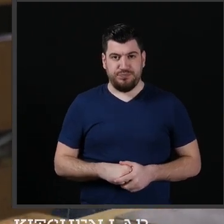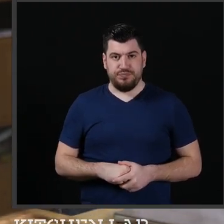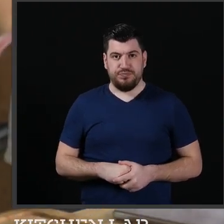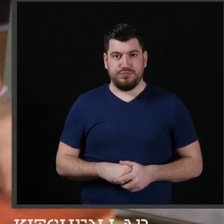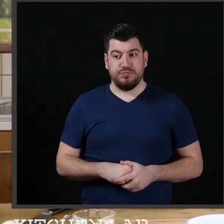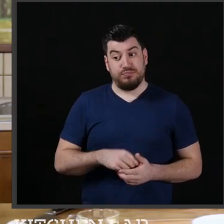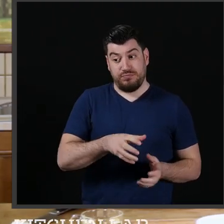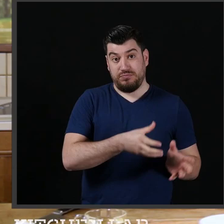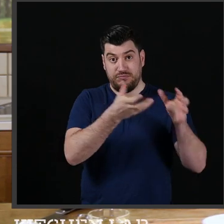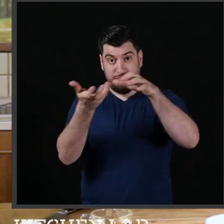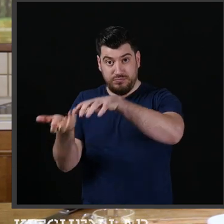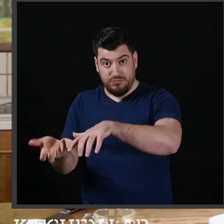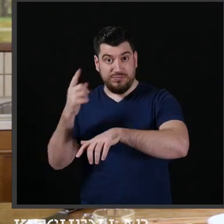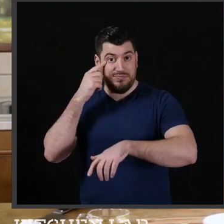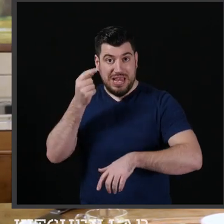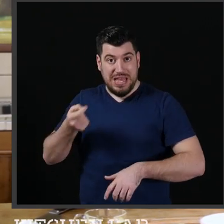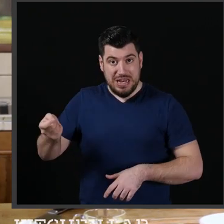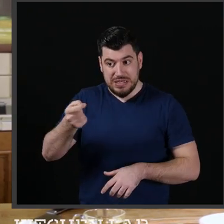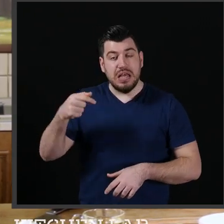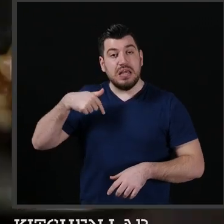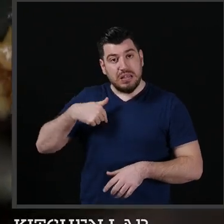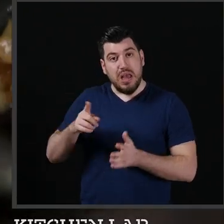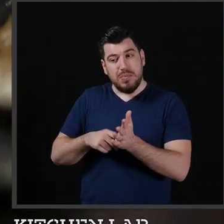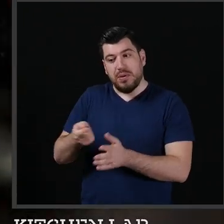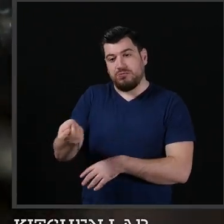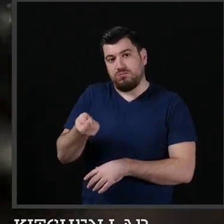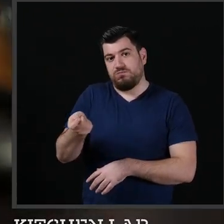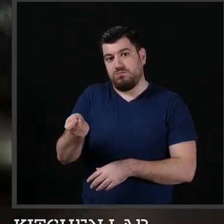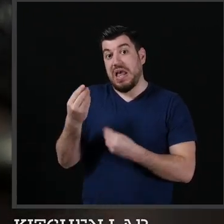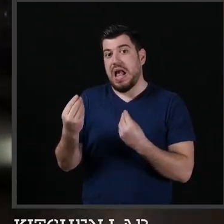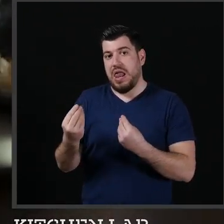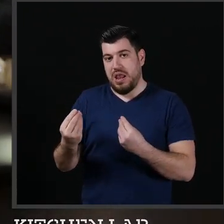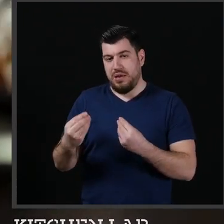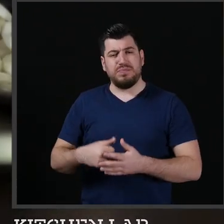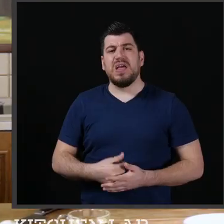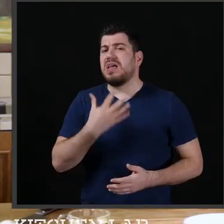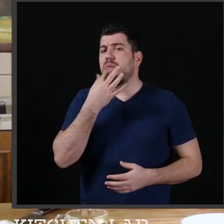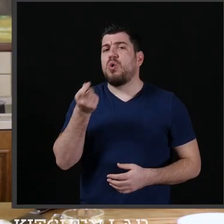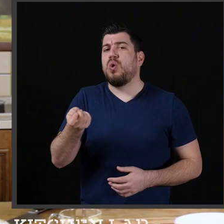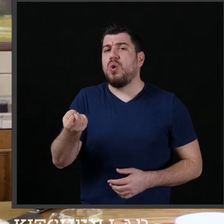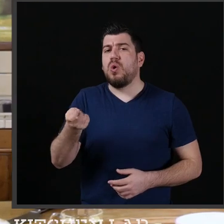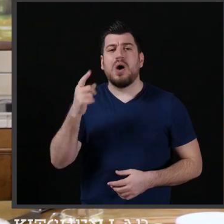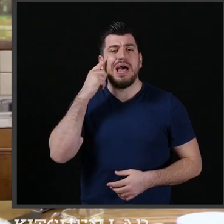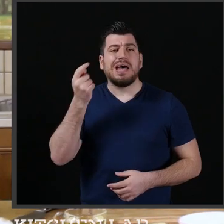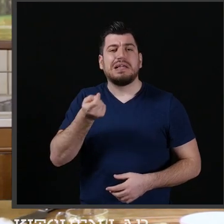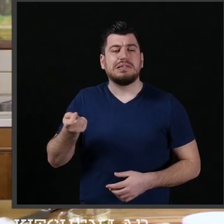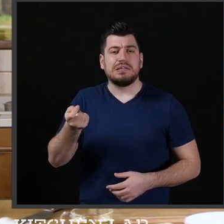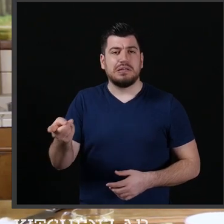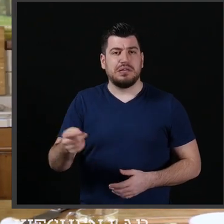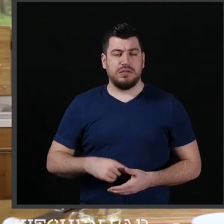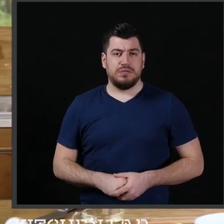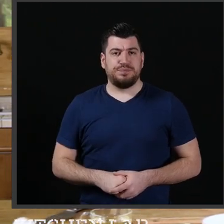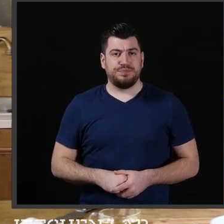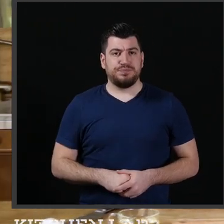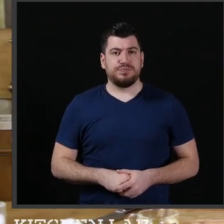ρίχνουμε μέσα και πρέπει να το σοτάρουμε καλά. Τώρα, γιατί σοτάρουμε το ρύζι στο τηγανάκι μας? Το